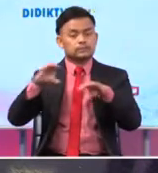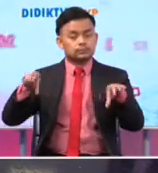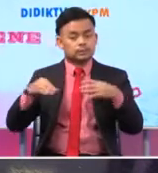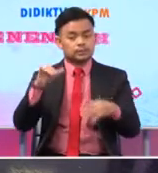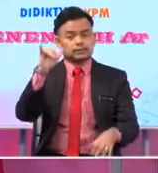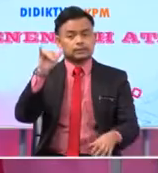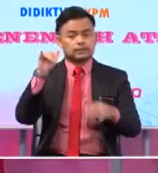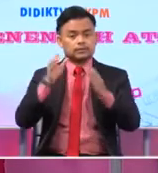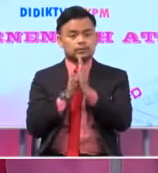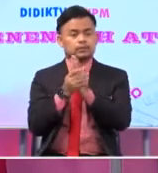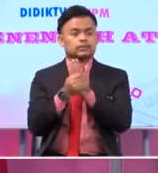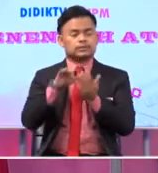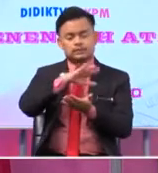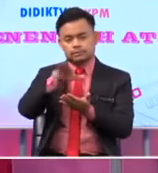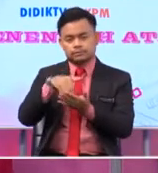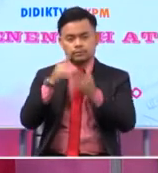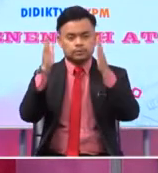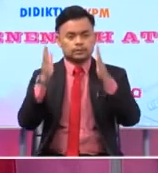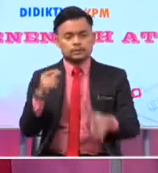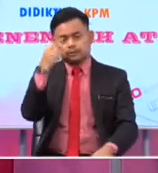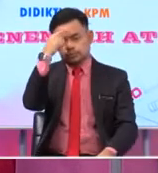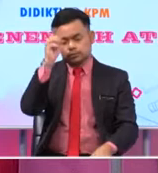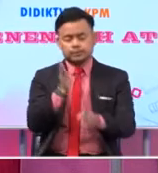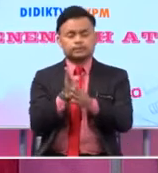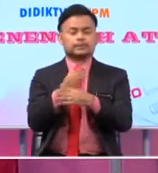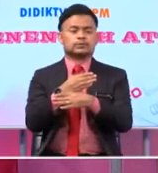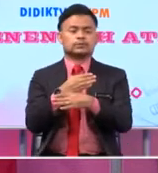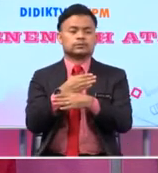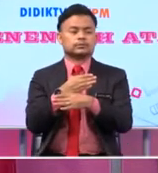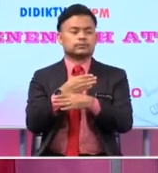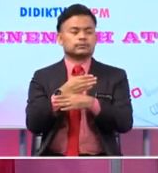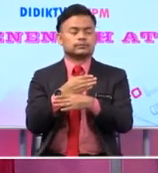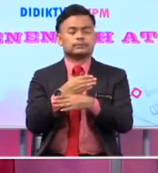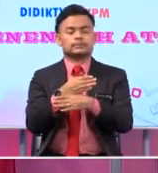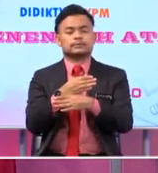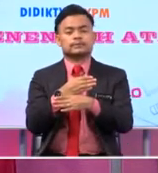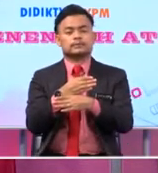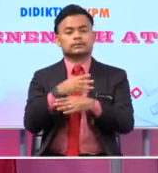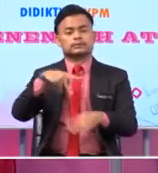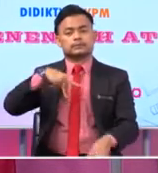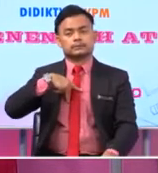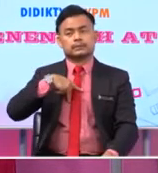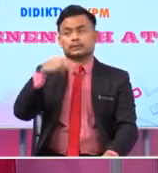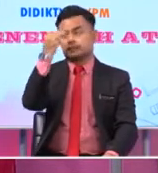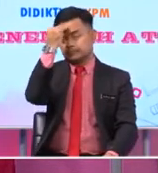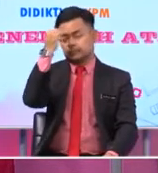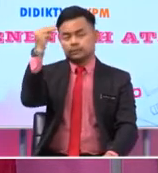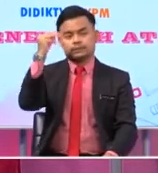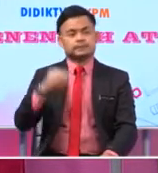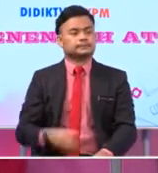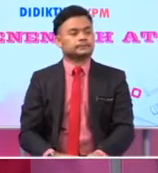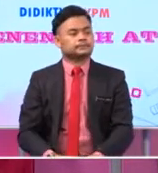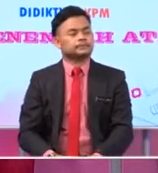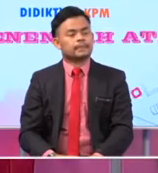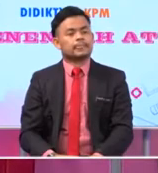aha tadi ada pasak pada awal tadi cewek gua the beritahu apa tuh contoh soal cadangan nilai yang ada dalam